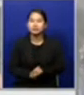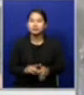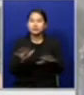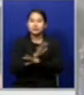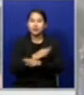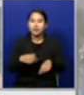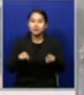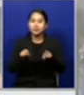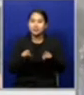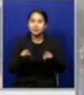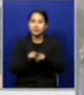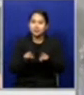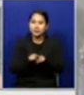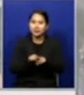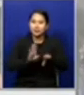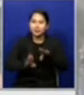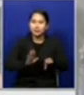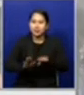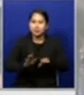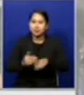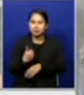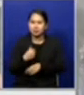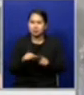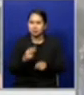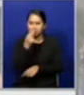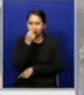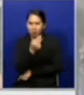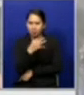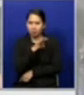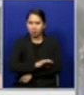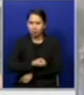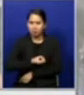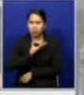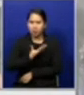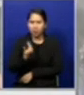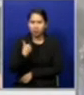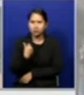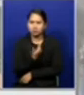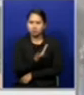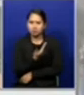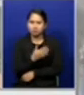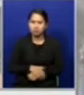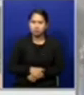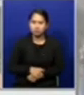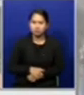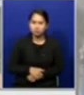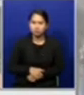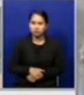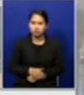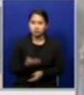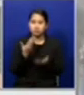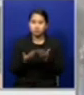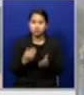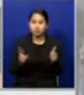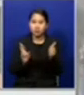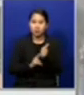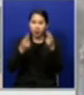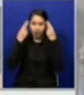พระอิศวรแต่พอมาดูภาพนี้ผมตกใจผมคิดว่าลุงป้อมผมอาจจะโชคดีแล้วจะเป็นอย่